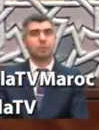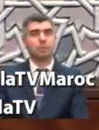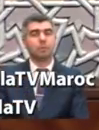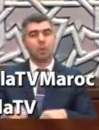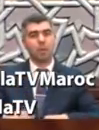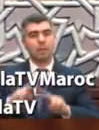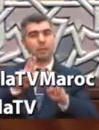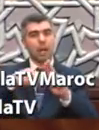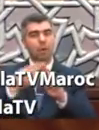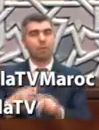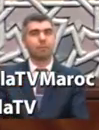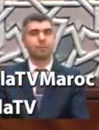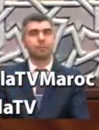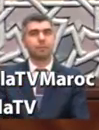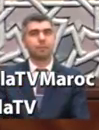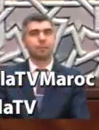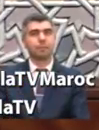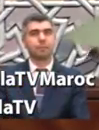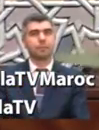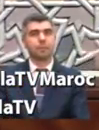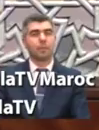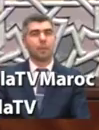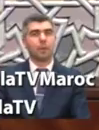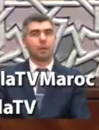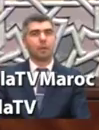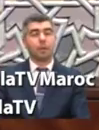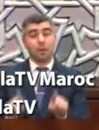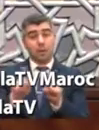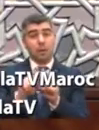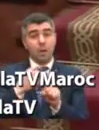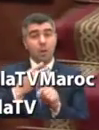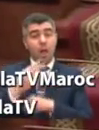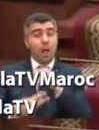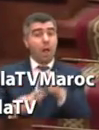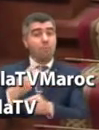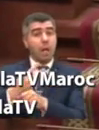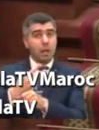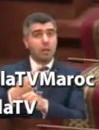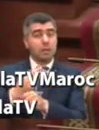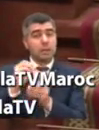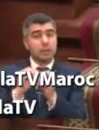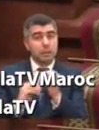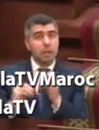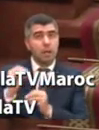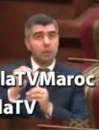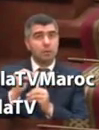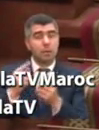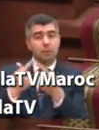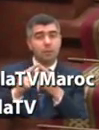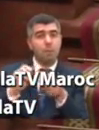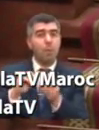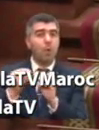تفضل السيد الوزير برد. وكيظهر لي انه الهدف باش زدنا عامين ودانا هذا المصوم انه باش نحلوا